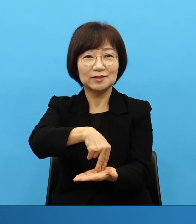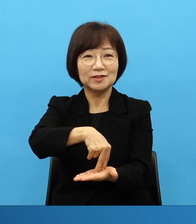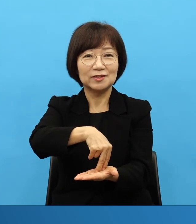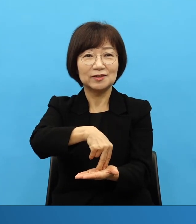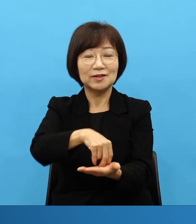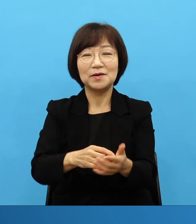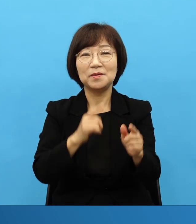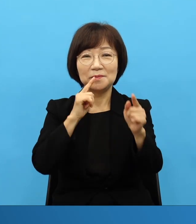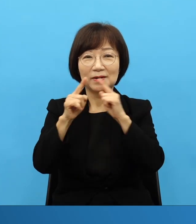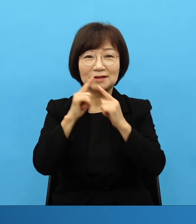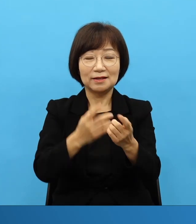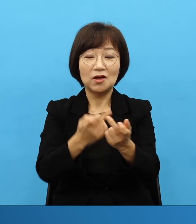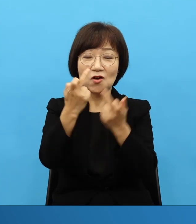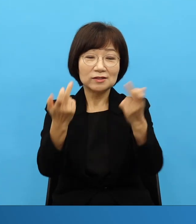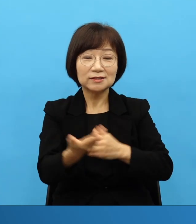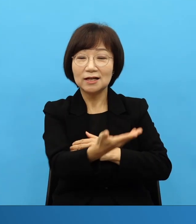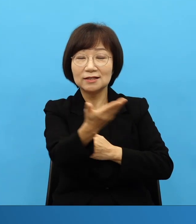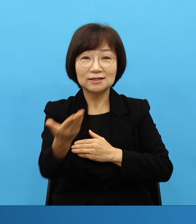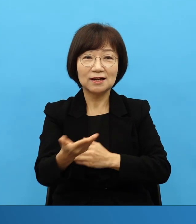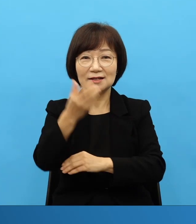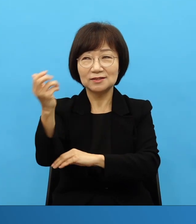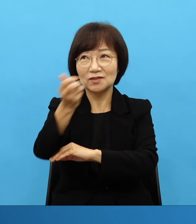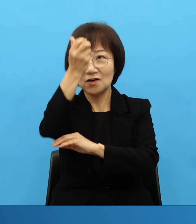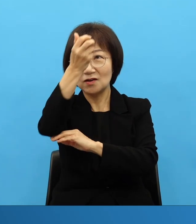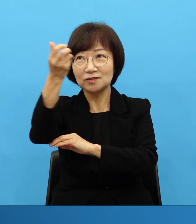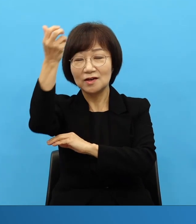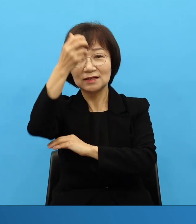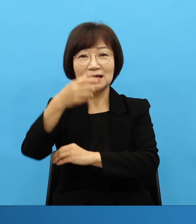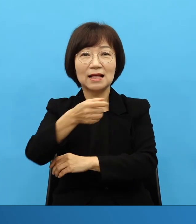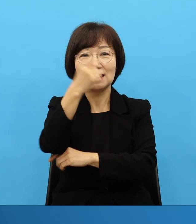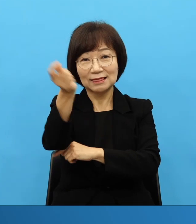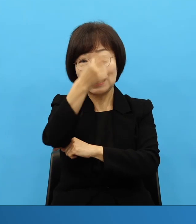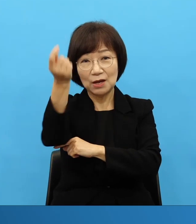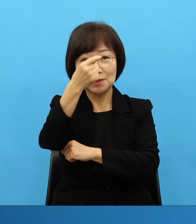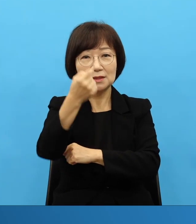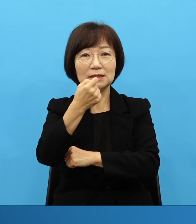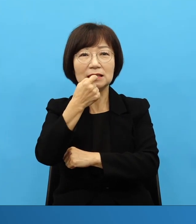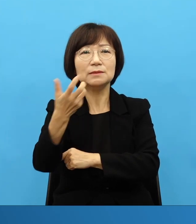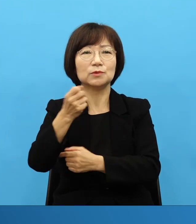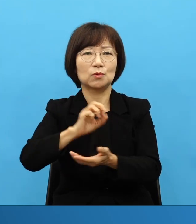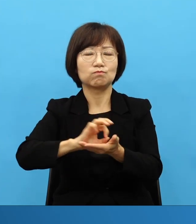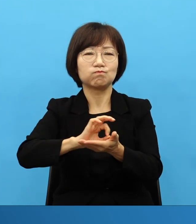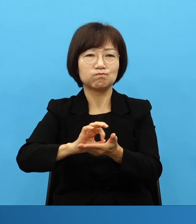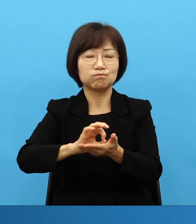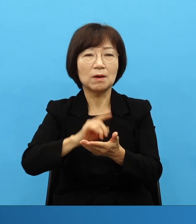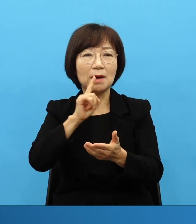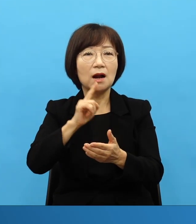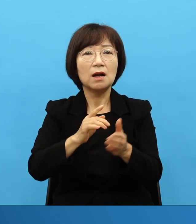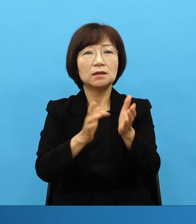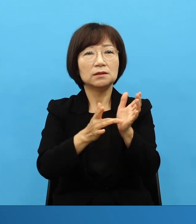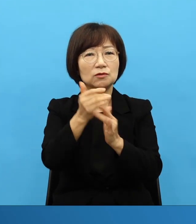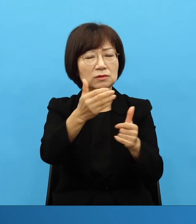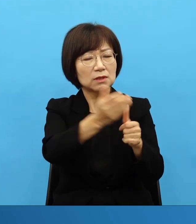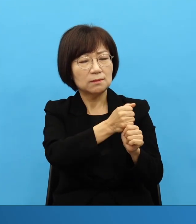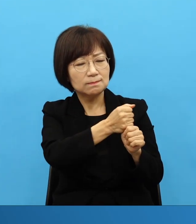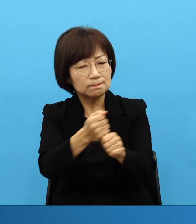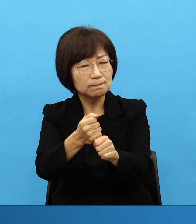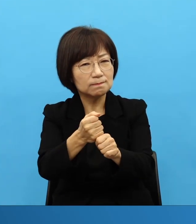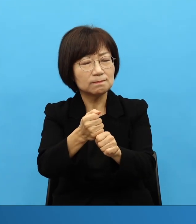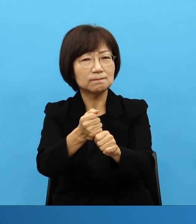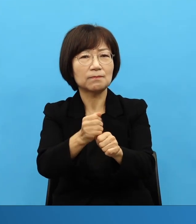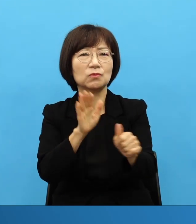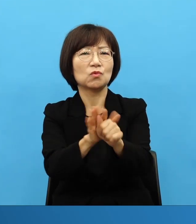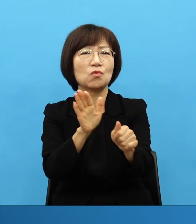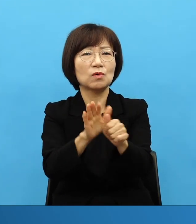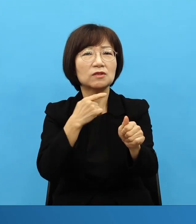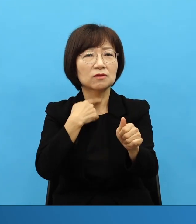일어서서 이르되 형제들아 성령이 다윗의 입을 통하여 예수 잡은 자들의 길잡이가 된 유다를 가리켜